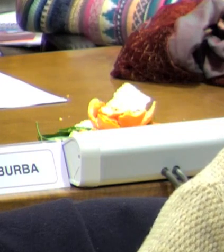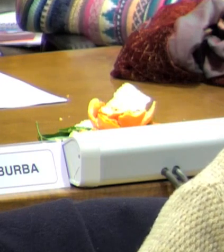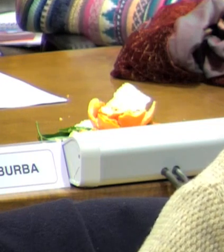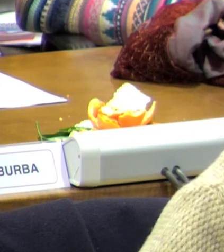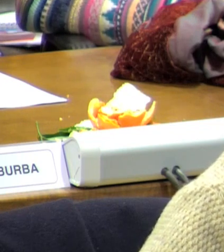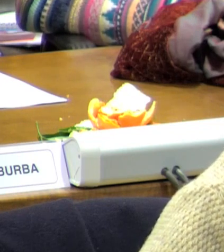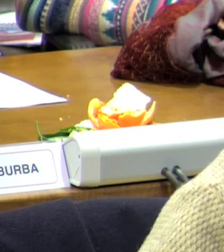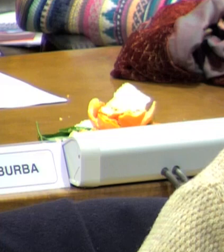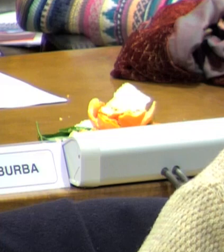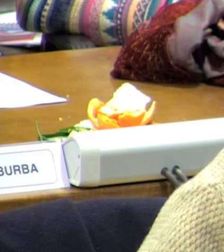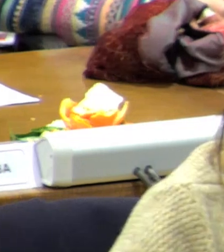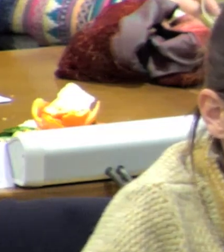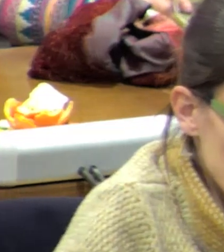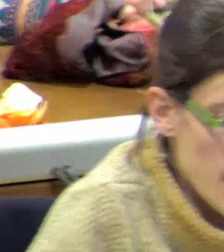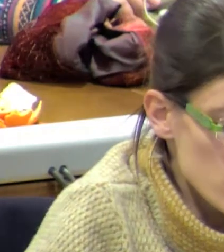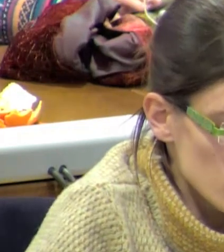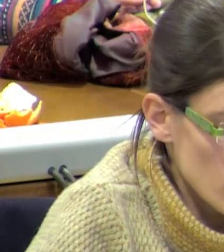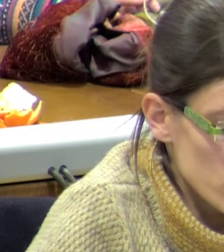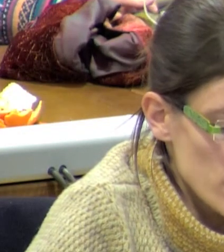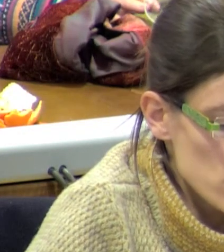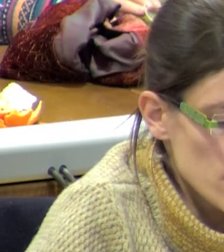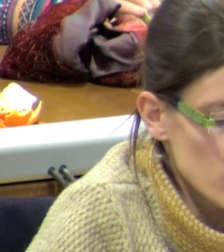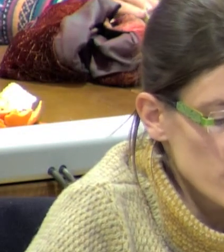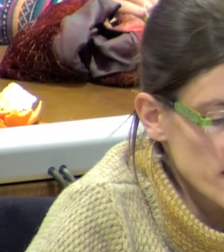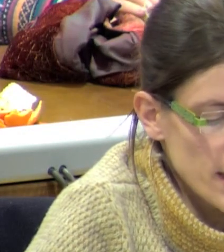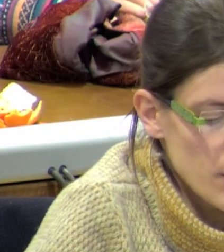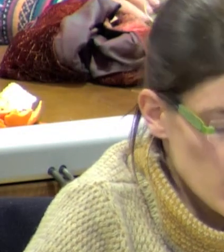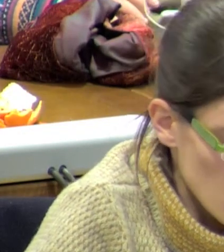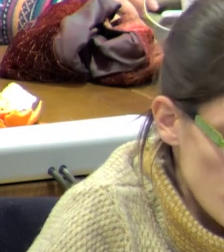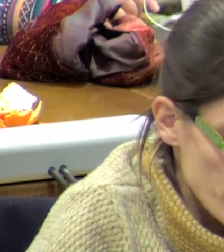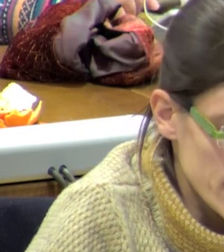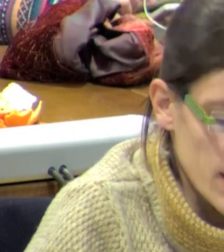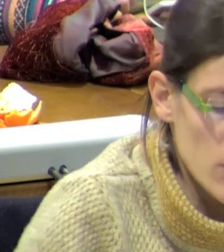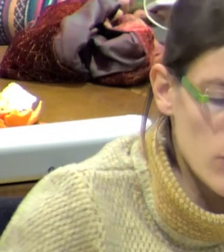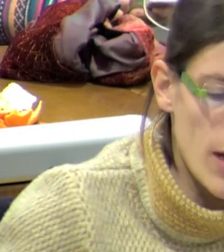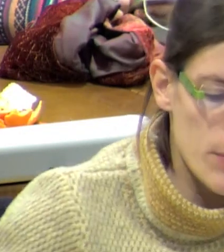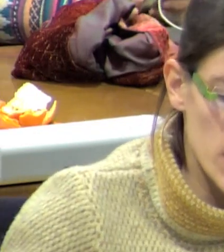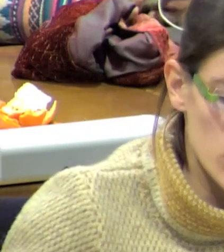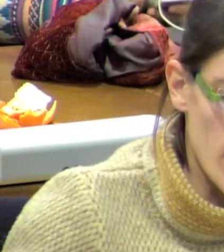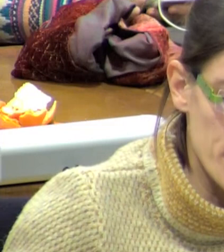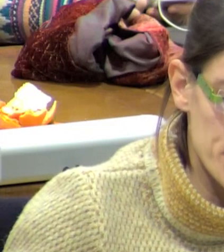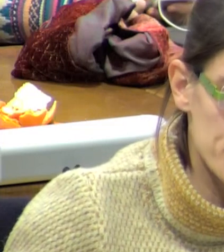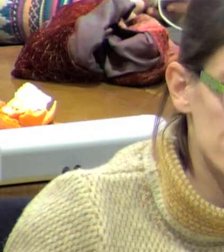de tels projets les coût avoisine largement les 350 m² euros par mètre carré voire bien au delà